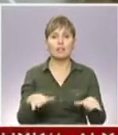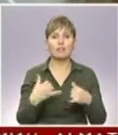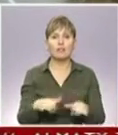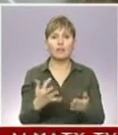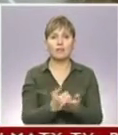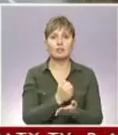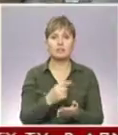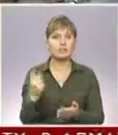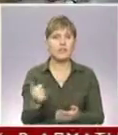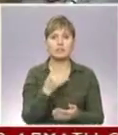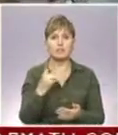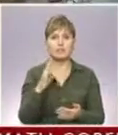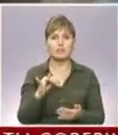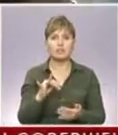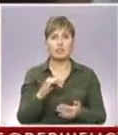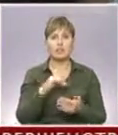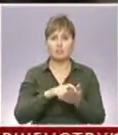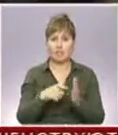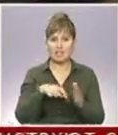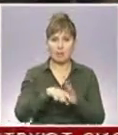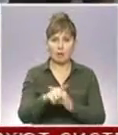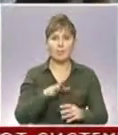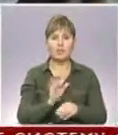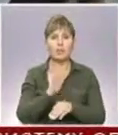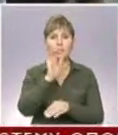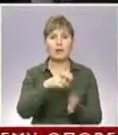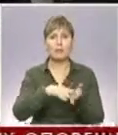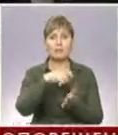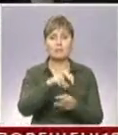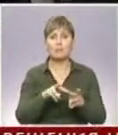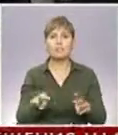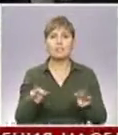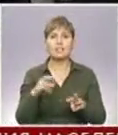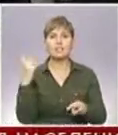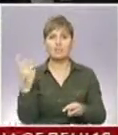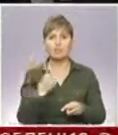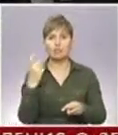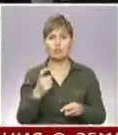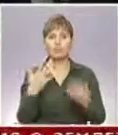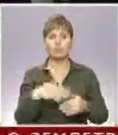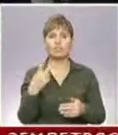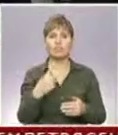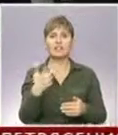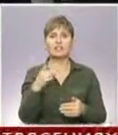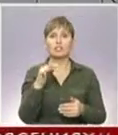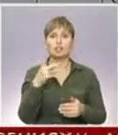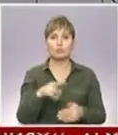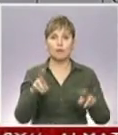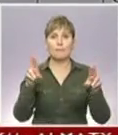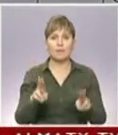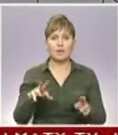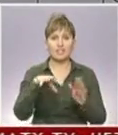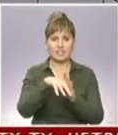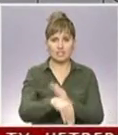поднималась не раз, и после обращения в Национальную палату предпринимателей было направлено письмо в Министерство экономики. И уже 23 июня в правила все-таки